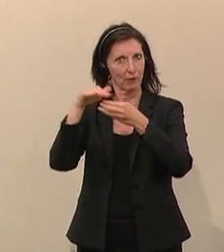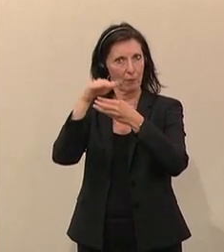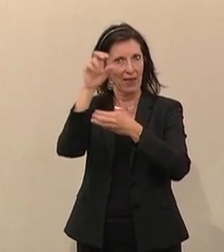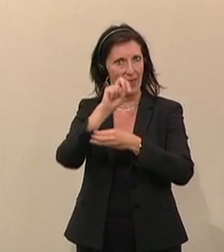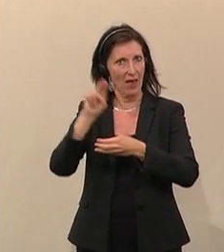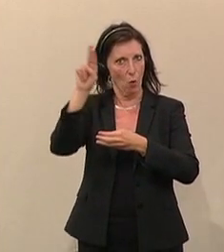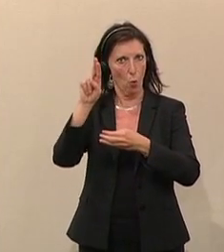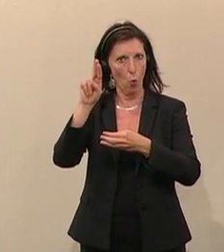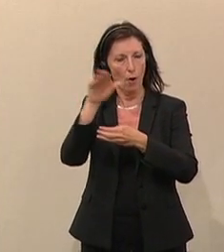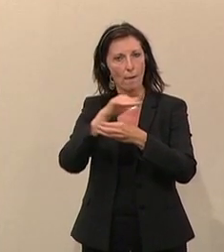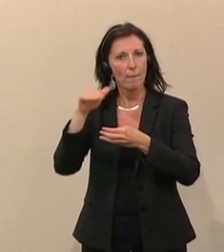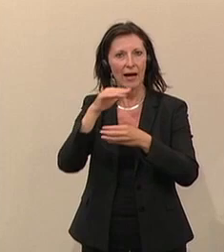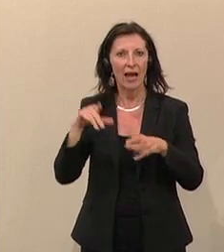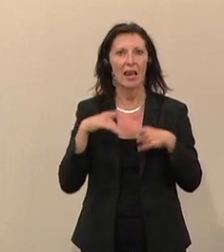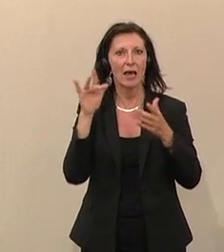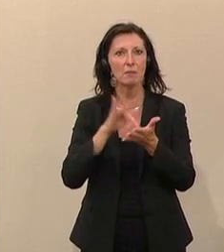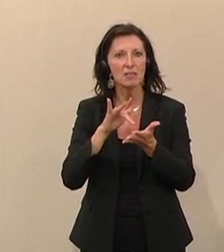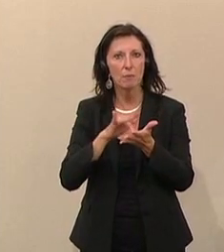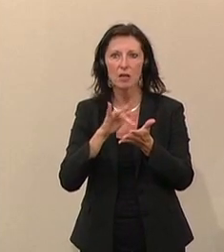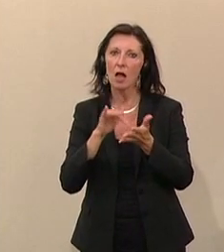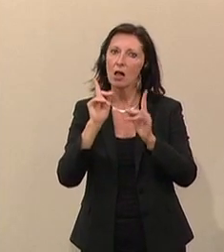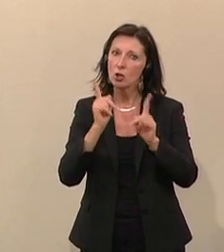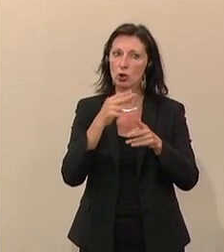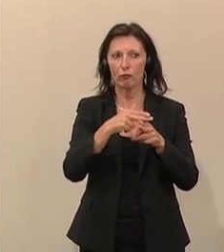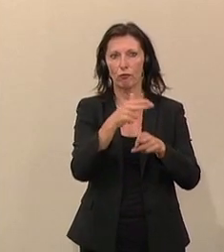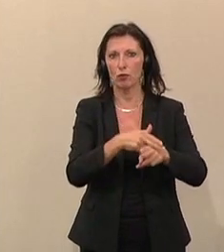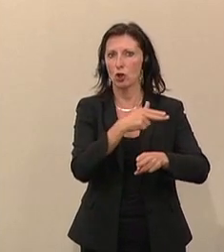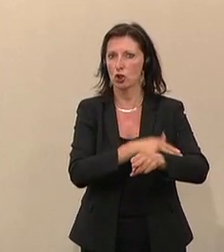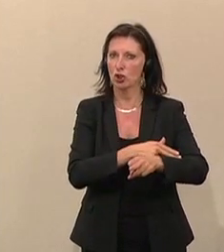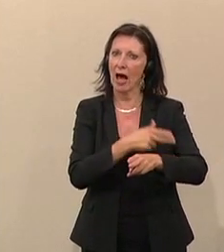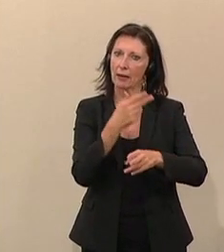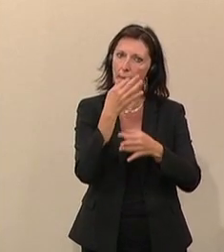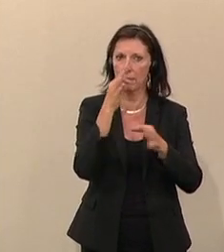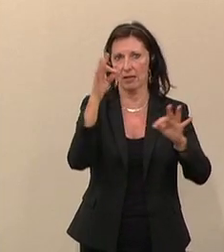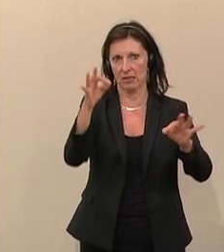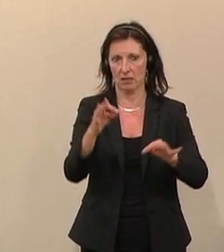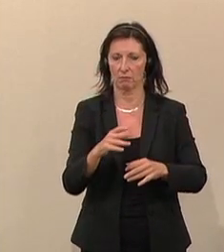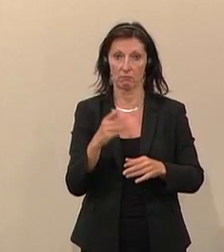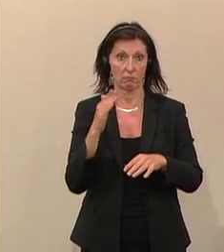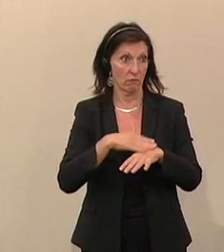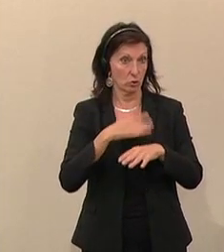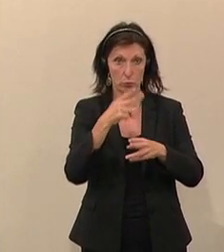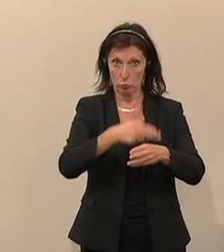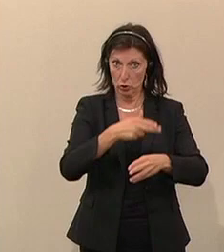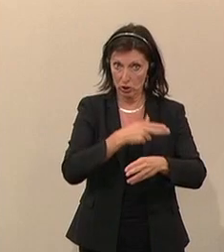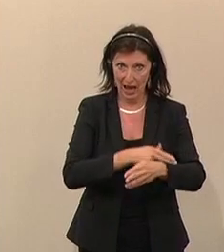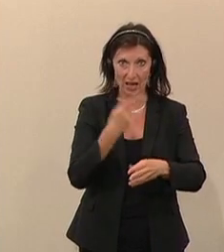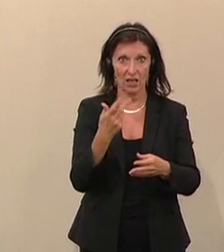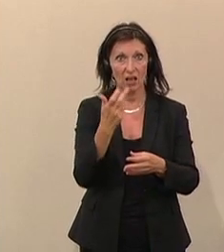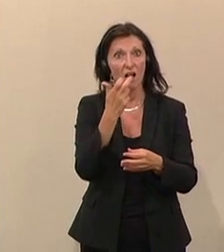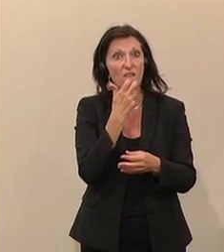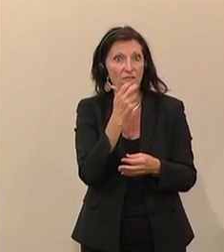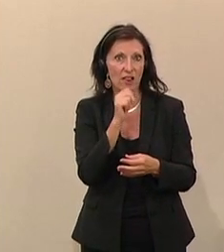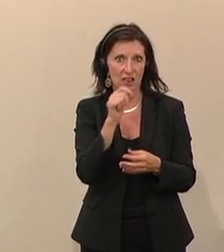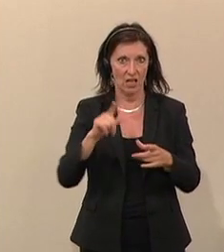bereich der lebensmittel verbesserungen für staaten schaffen will die zum beispiel gentechnisch wenn sie lebensmittel nicht in ihren märkten haben